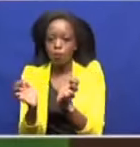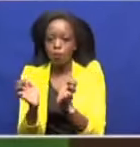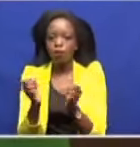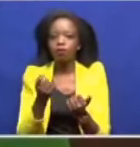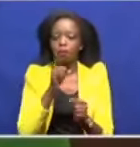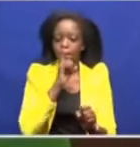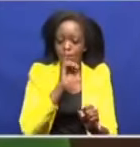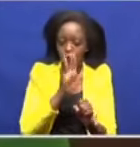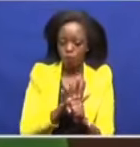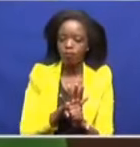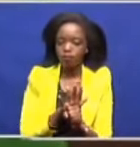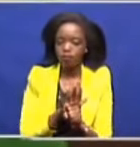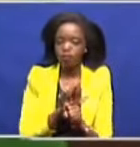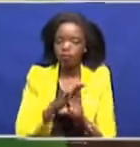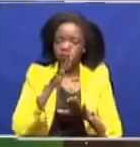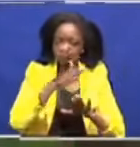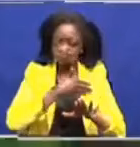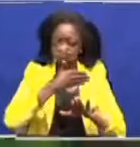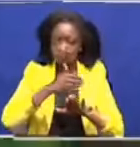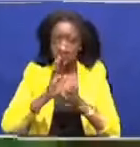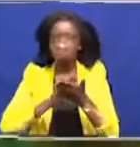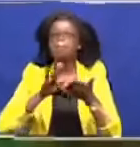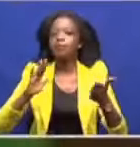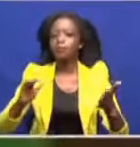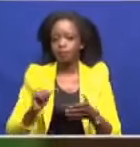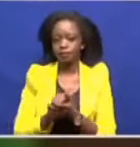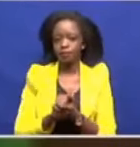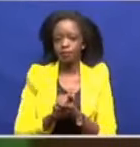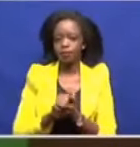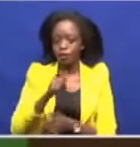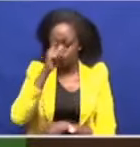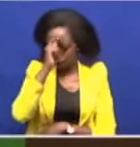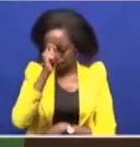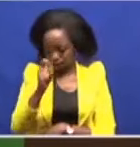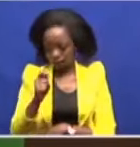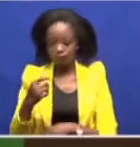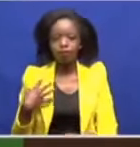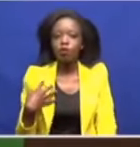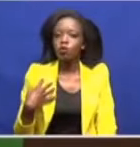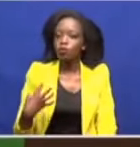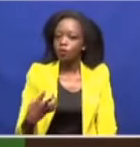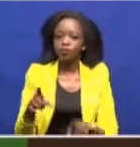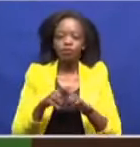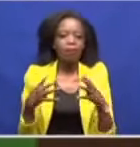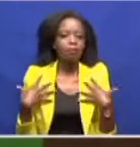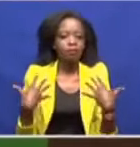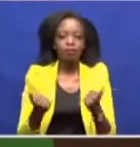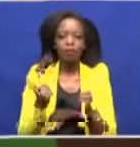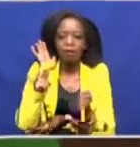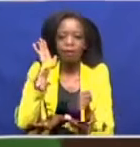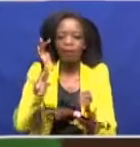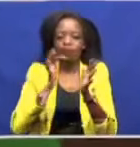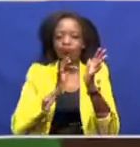anatuhimiza, anaimba sifa ya hekima, utajiri na nguvu zake Mwenyezi